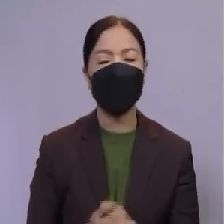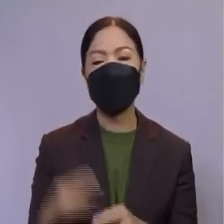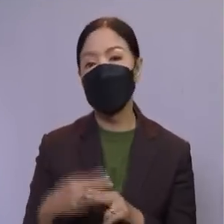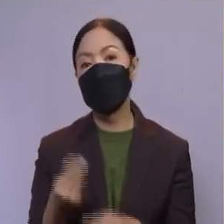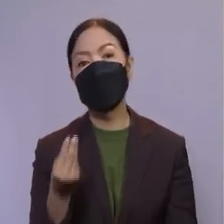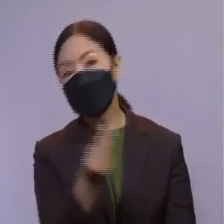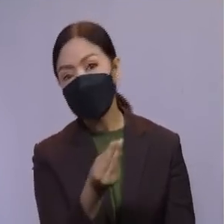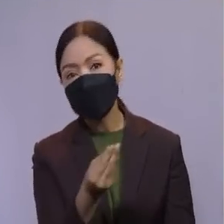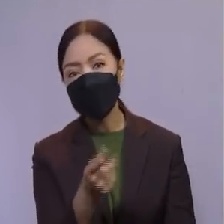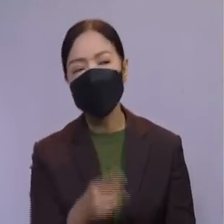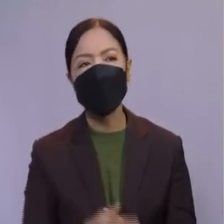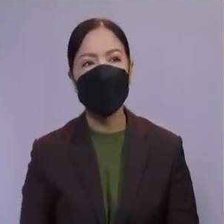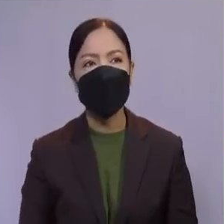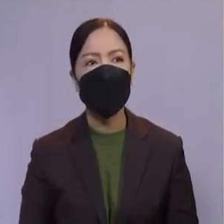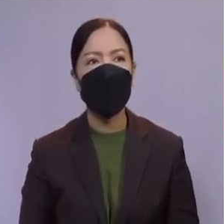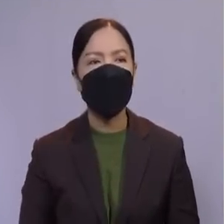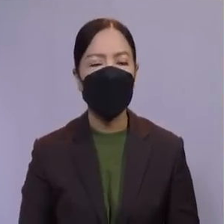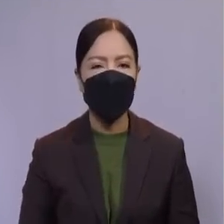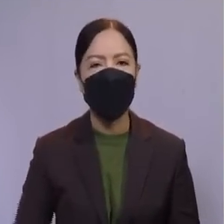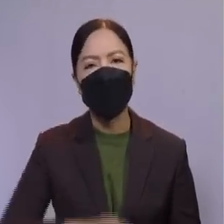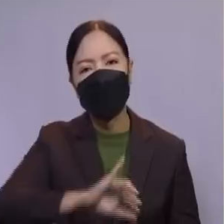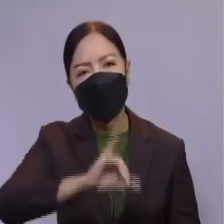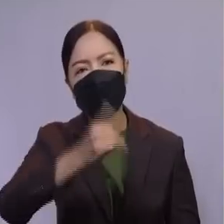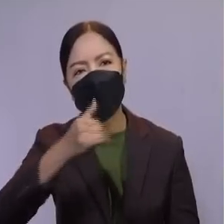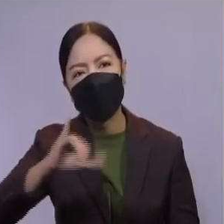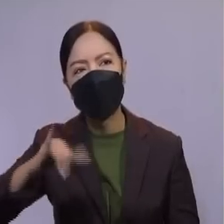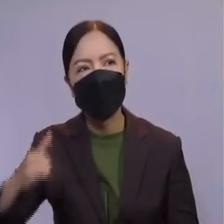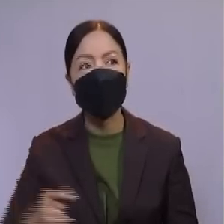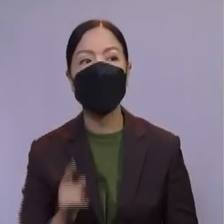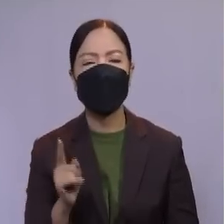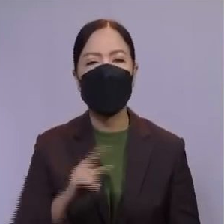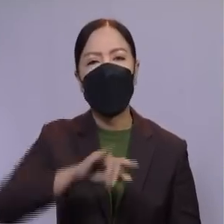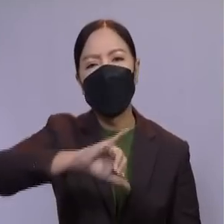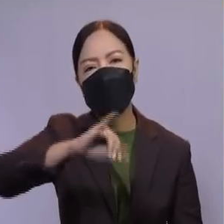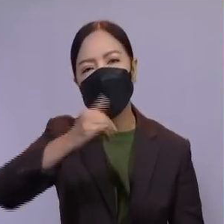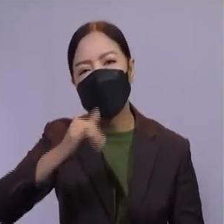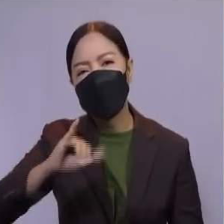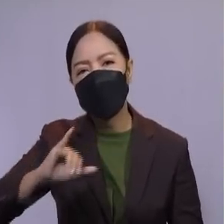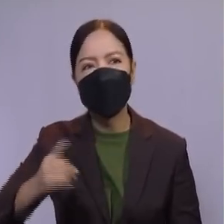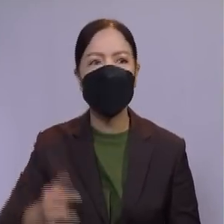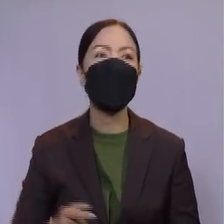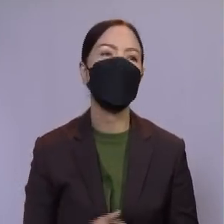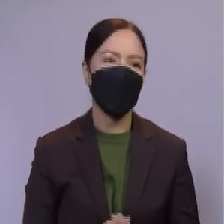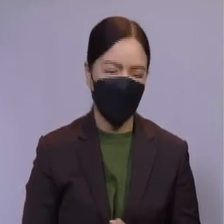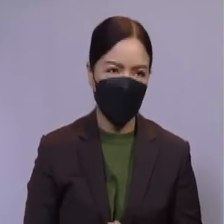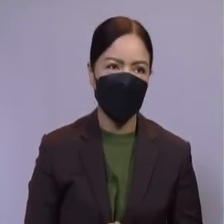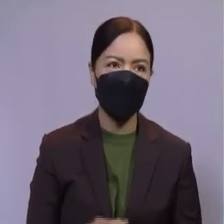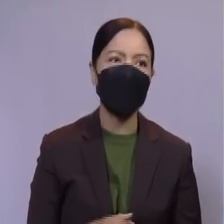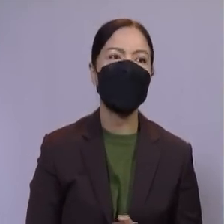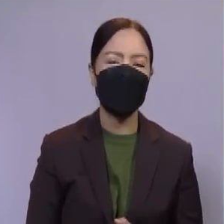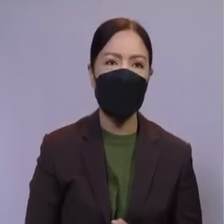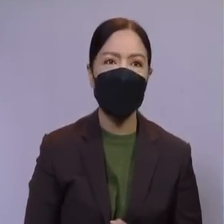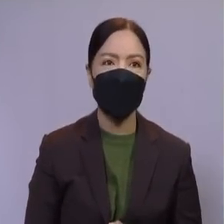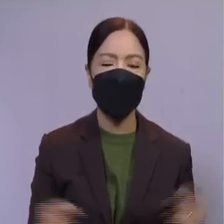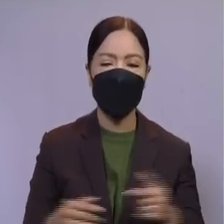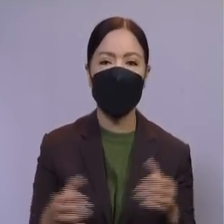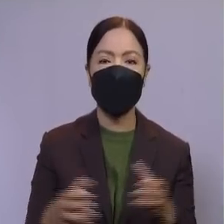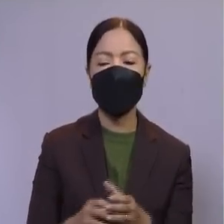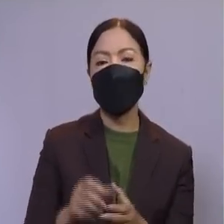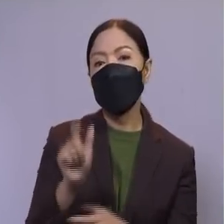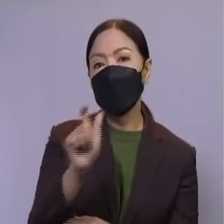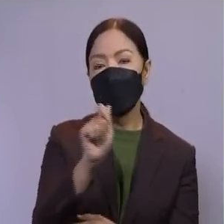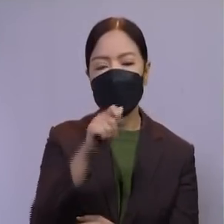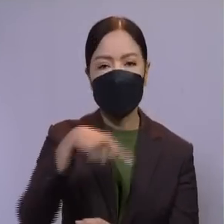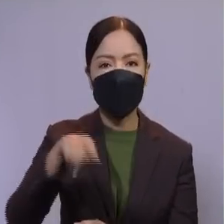ฉายาก็คือลุ่มๆดอนๆนะคะก็เป็นชื่อของท่านเองนะคะนายดอนนะคะ Apexเนี่ยถือว่าเป็นงานใหญ่